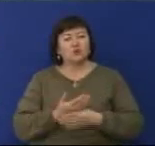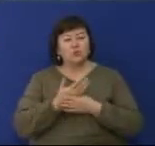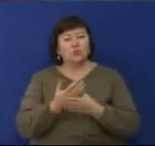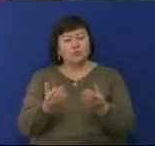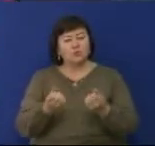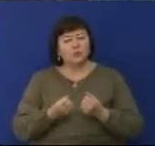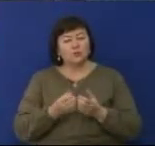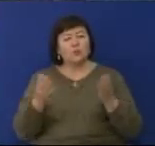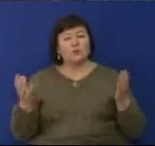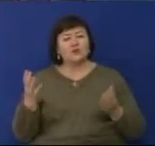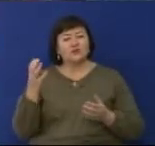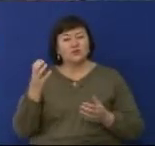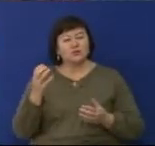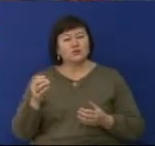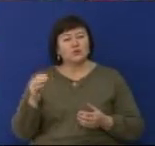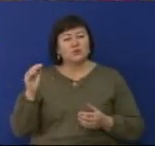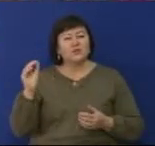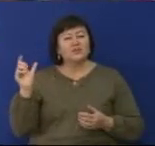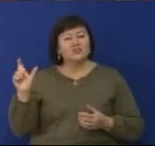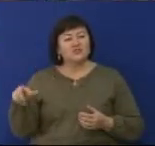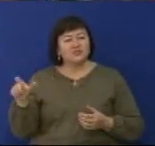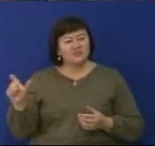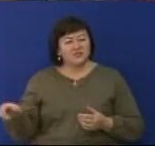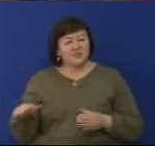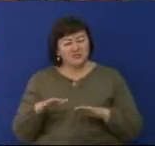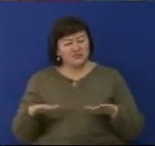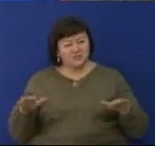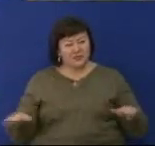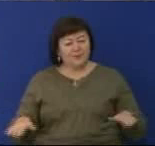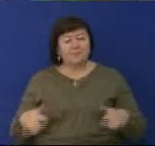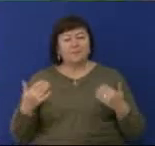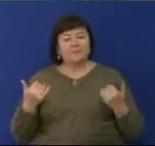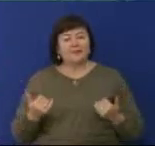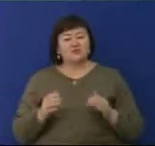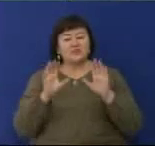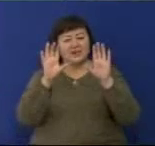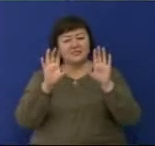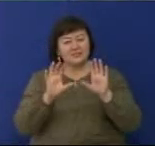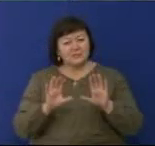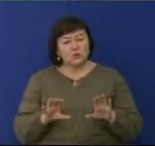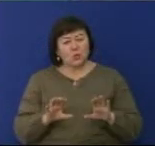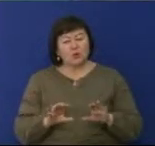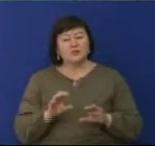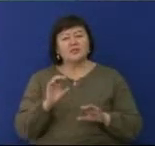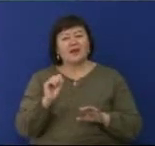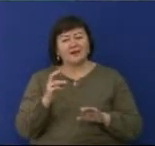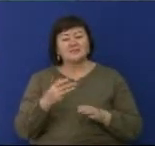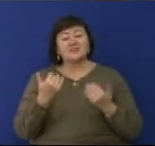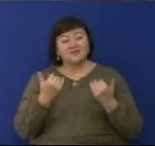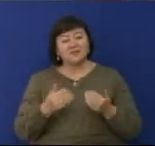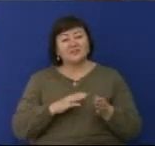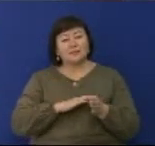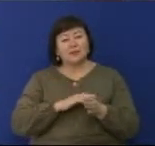на общую сумму 11 миллионов тенге надо сказать что традиционная акция успешно реализуется и в этом году